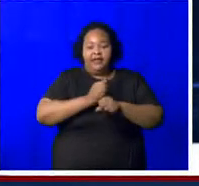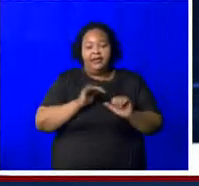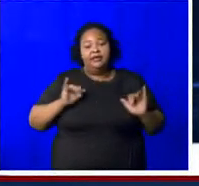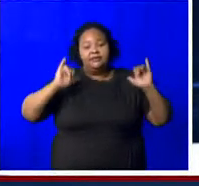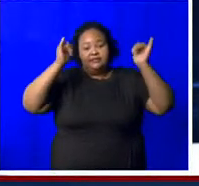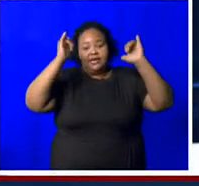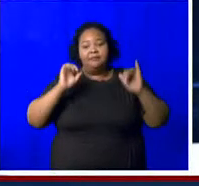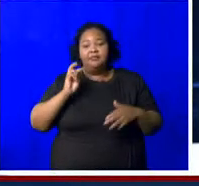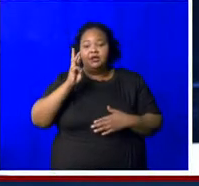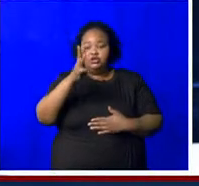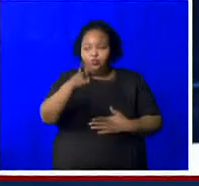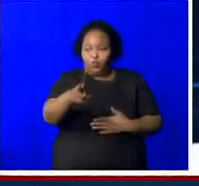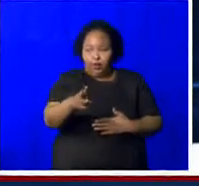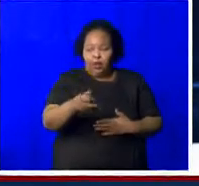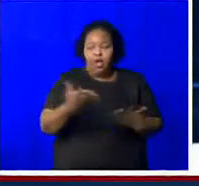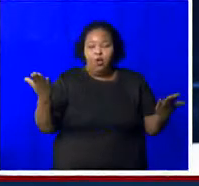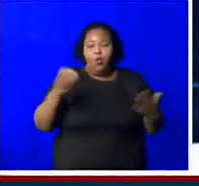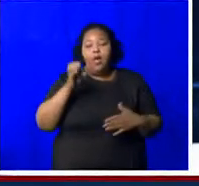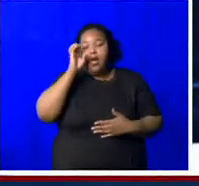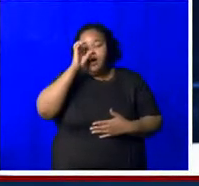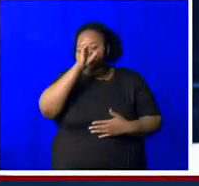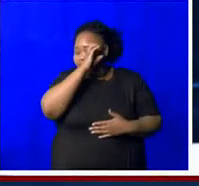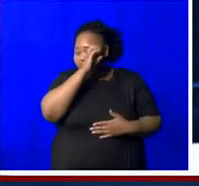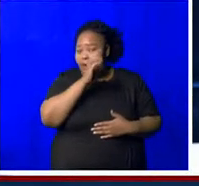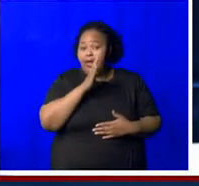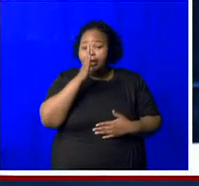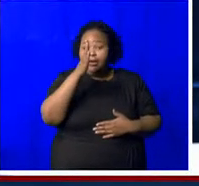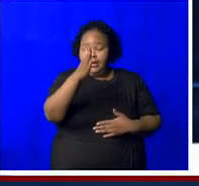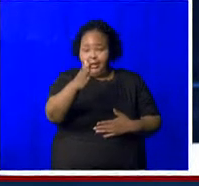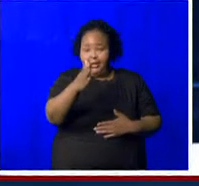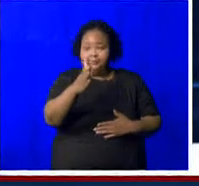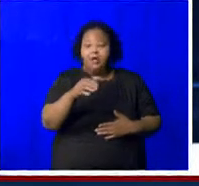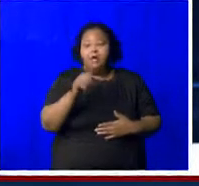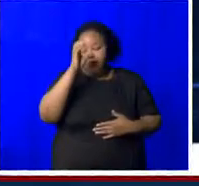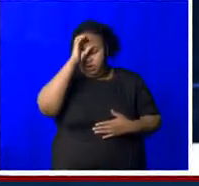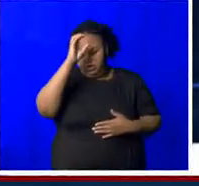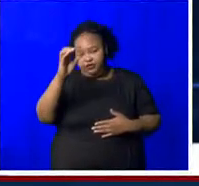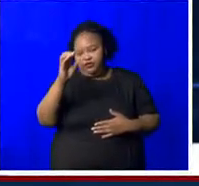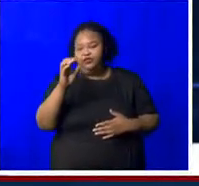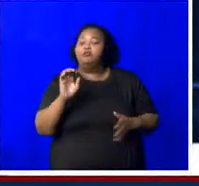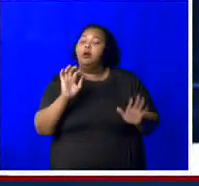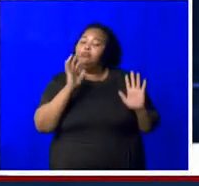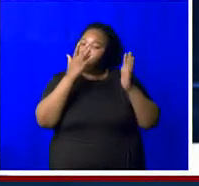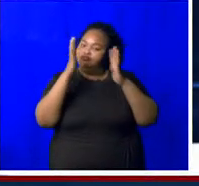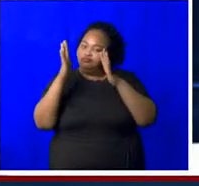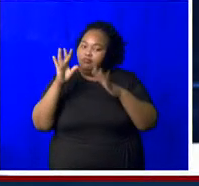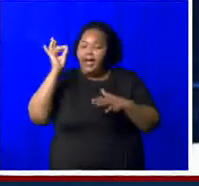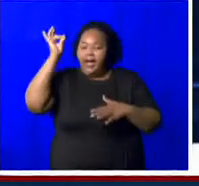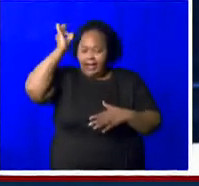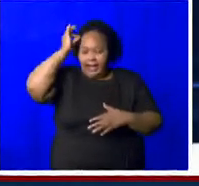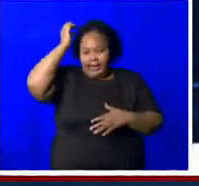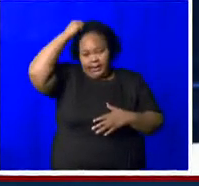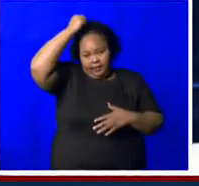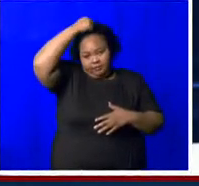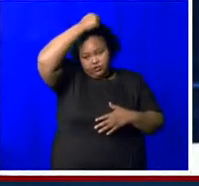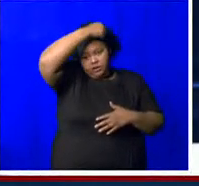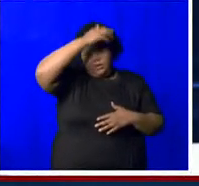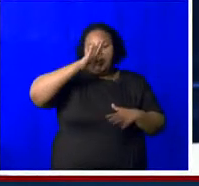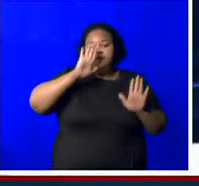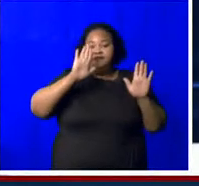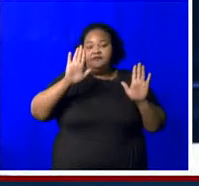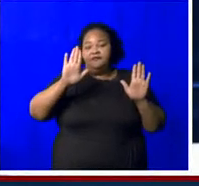bahalalisela ingwenyama yokuhlanganisa iminyaka lengamashumi lasihlanu nesitfupha iyatalwa. Tikhulu tiphindze tadvumisa sona